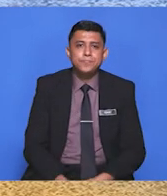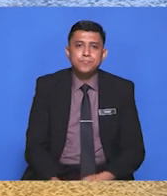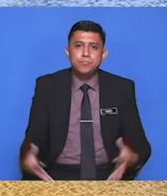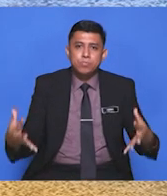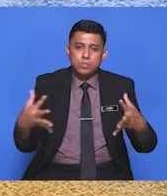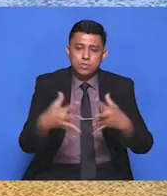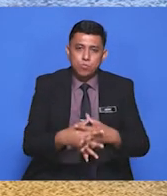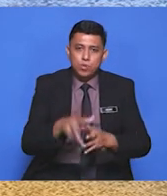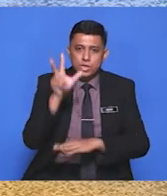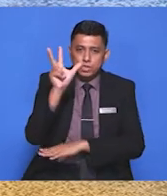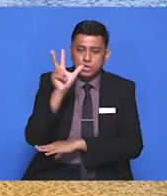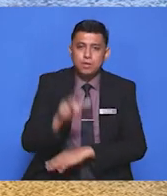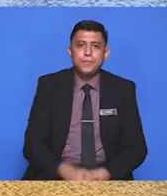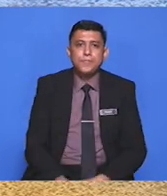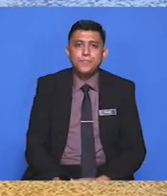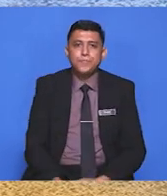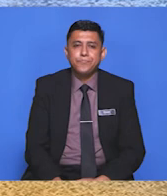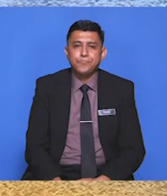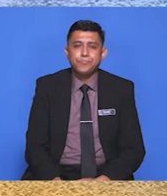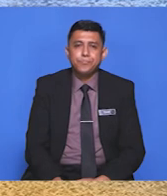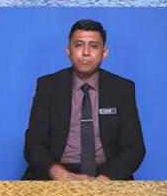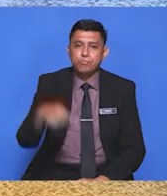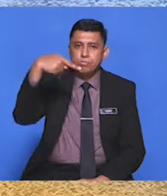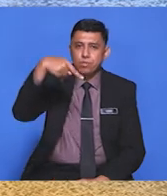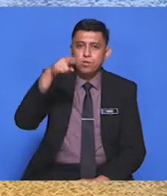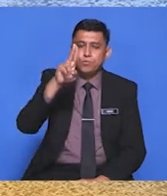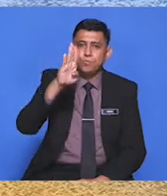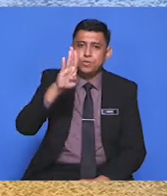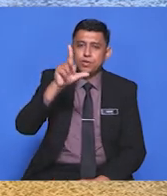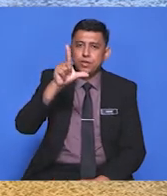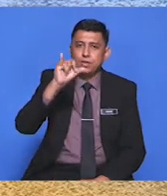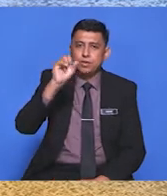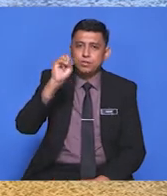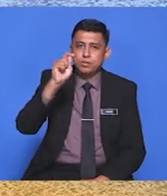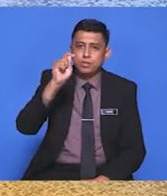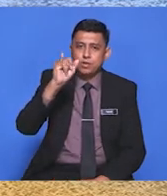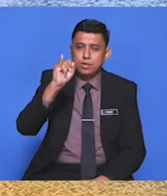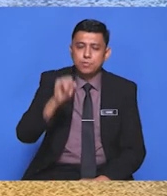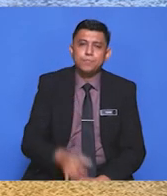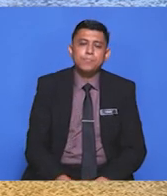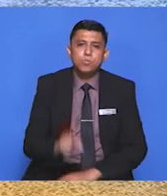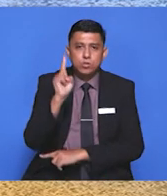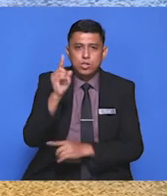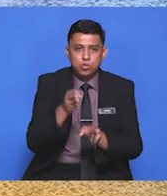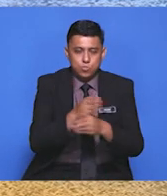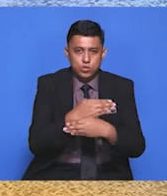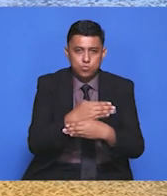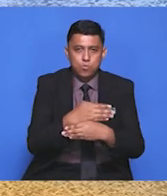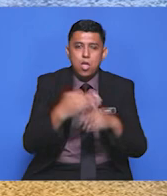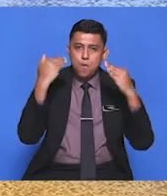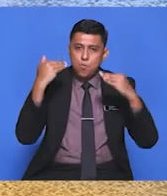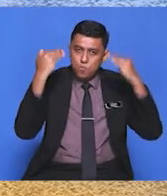Campuran yang ketiga, iaitu publicity. Publicity ialah satu bentuk